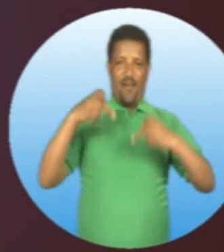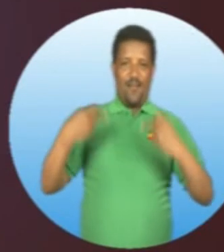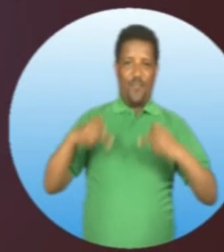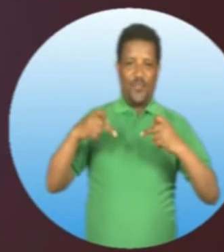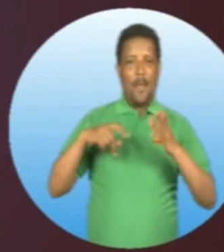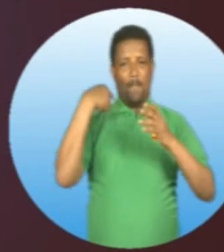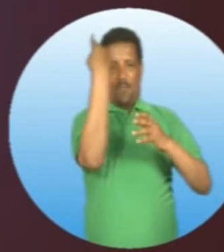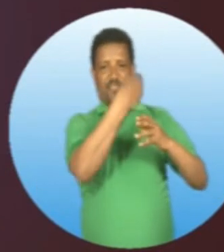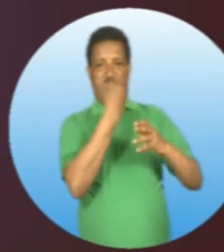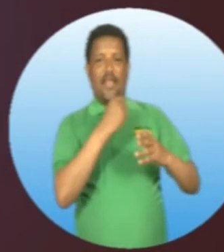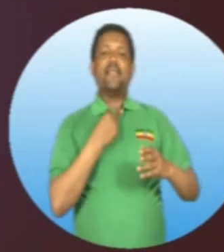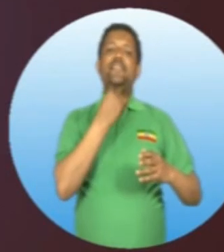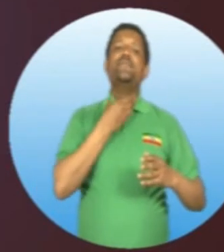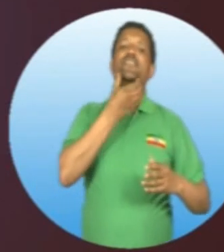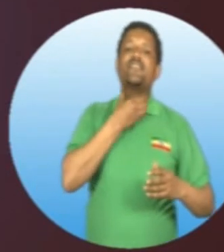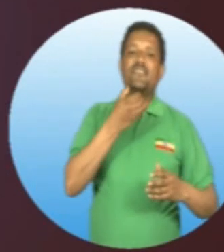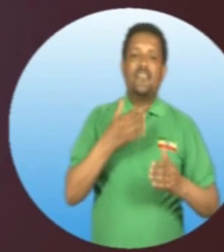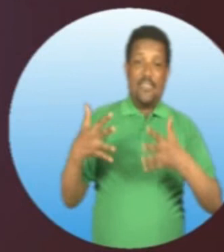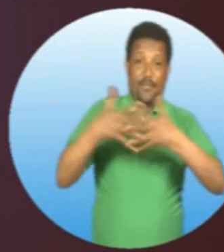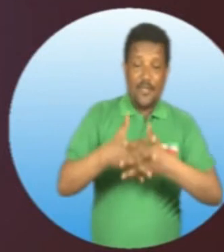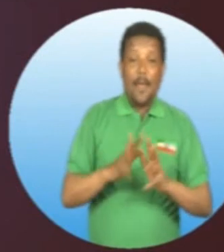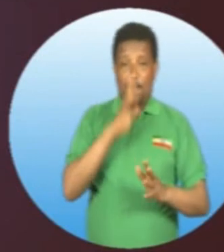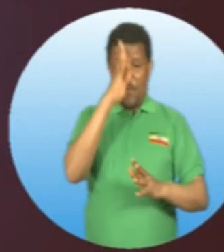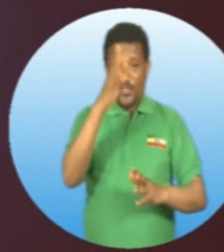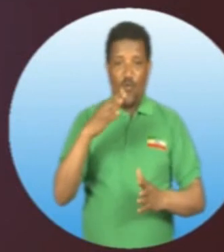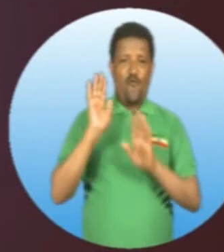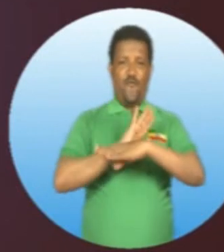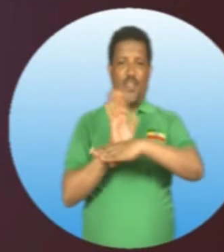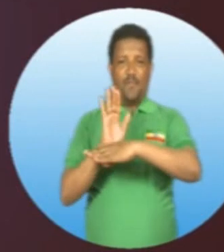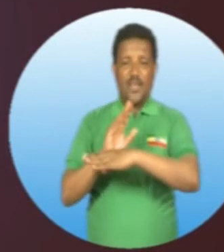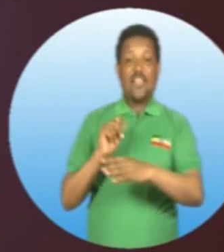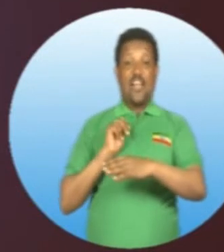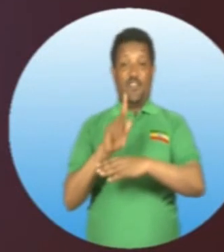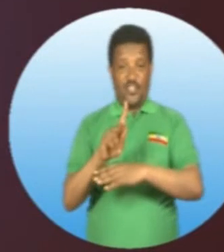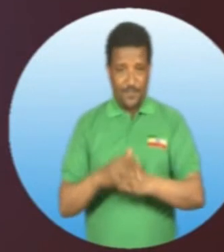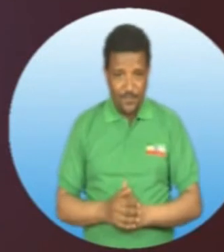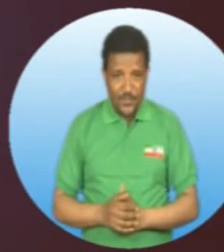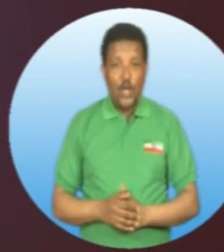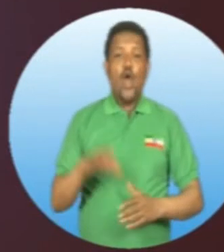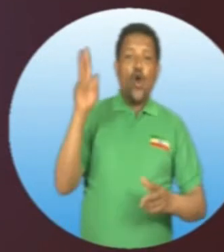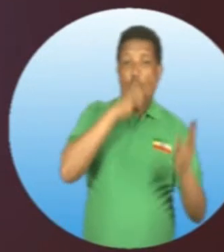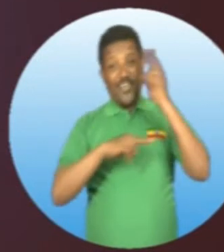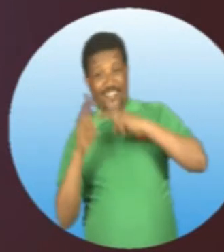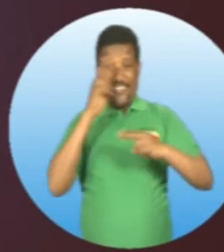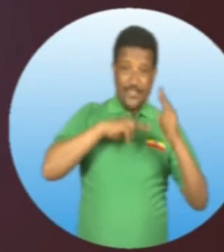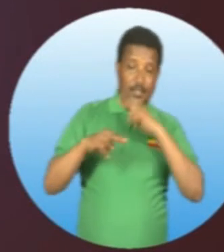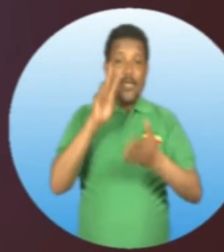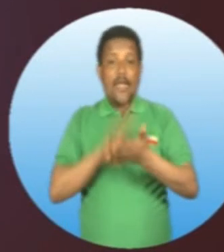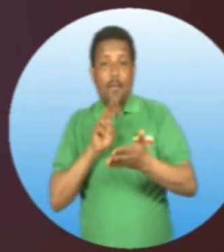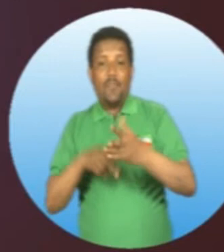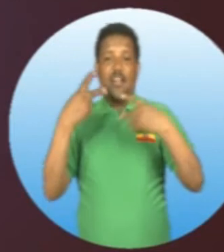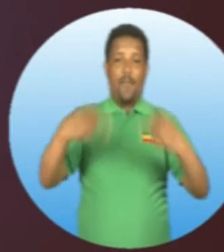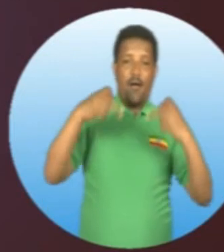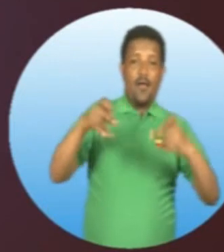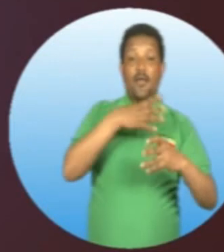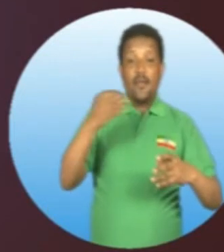ድራማ፣ በምስልና ድምጽ ህብር የሚፈጠረው ፊልምና ቴሌቪዥን፣ ኮሚክ፣